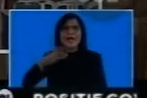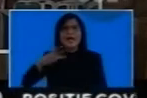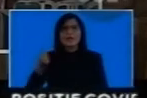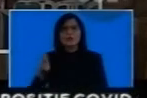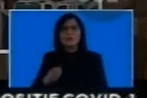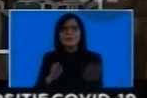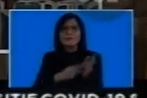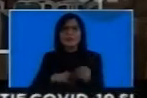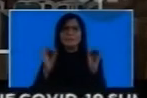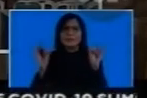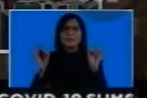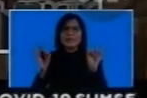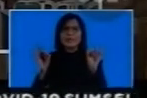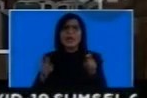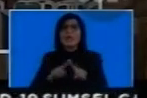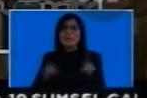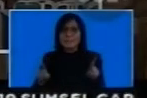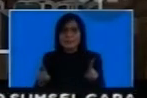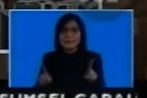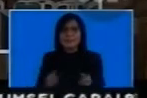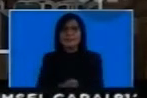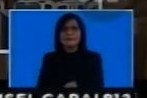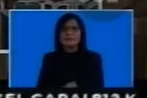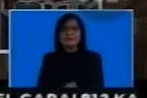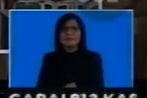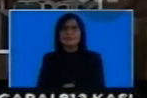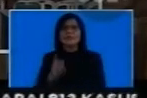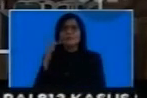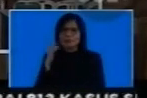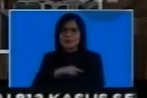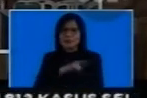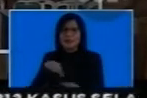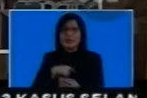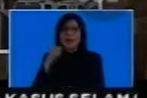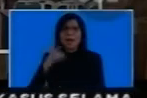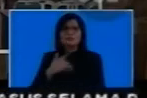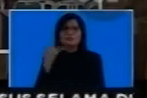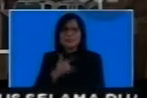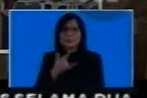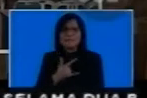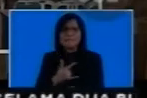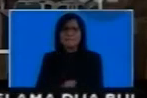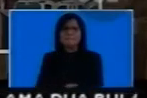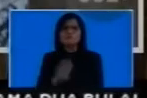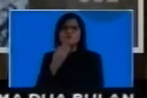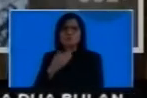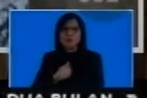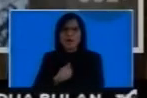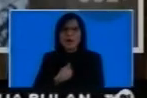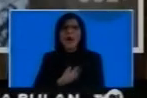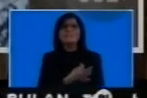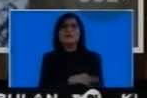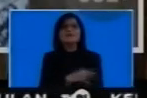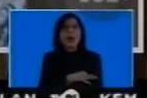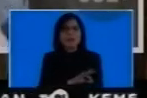kesehatan, bencana ekonomi, bencana pendidikan. Tapi jangan sampai kita keluar daripada krisis ini tanpa